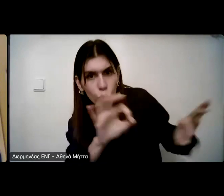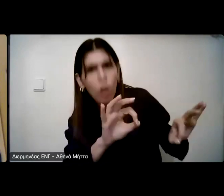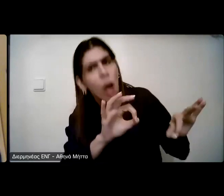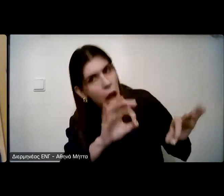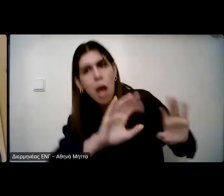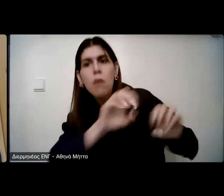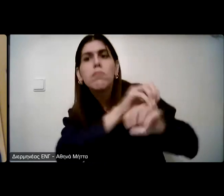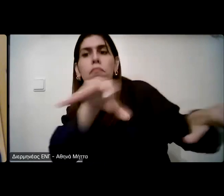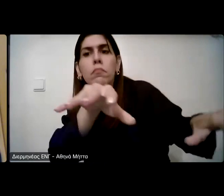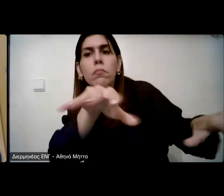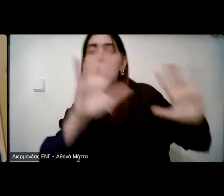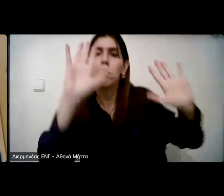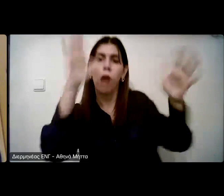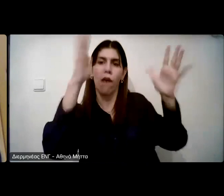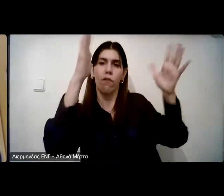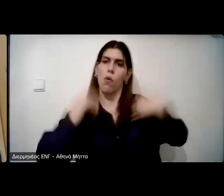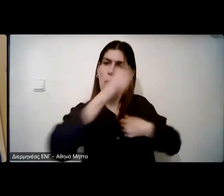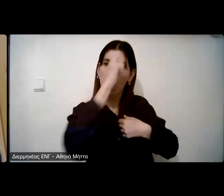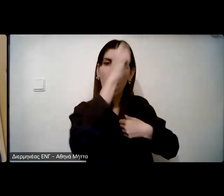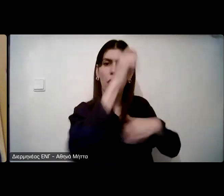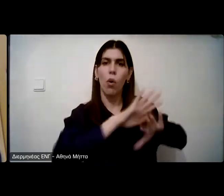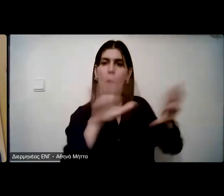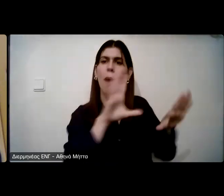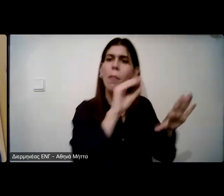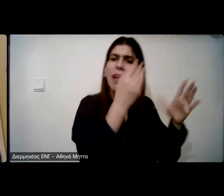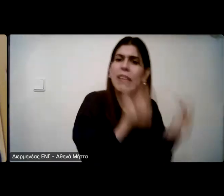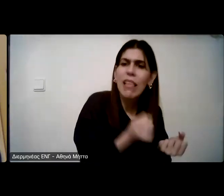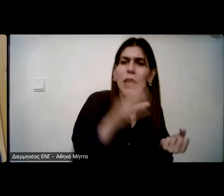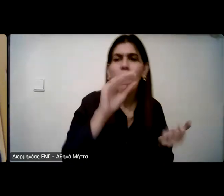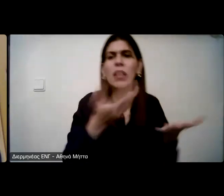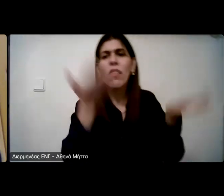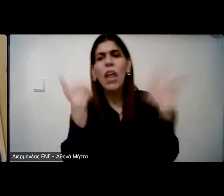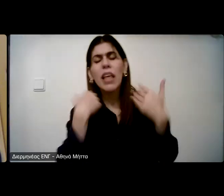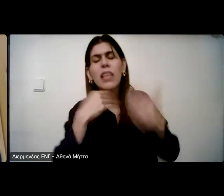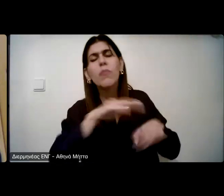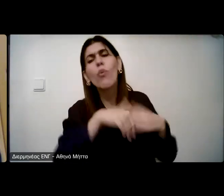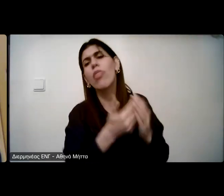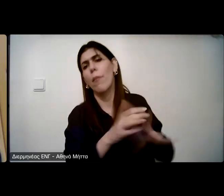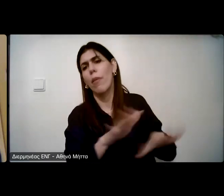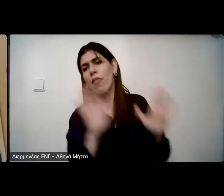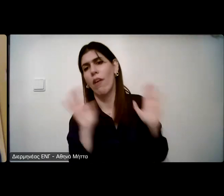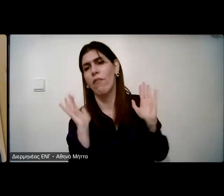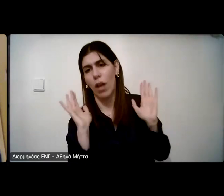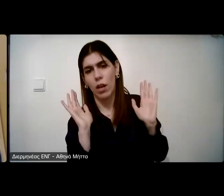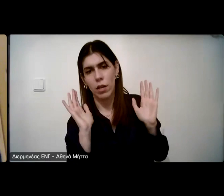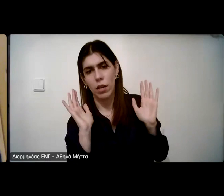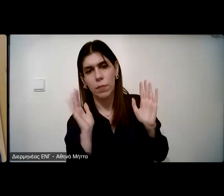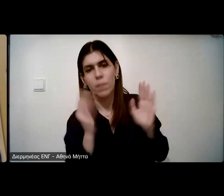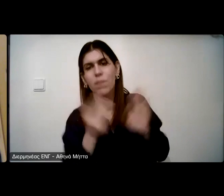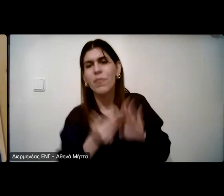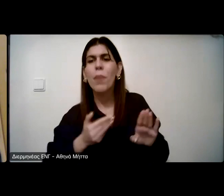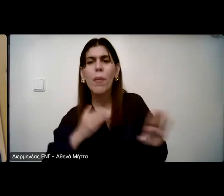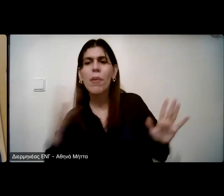επιβάλλετε, μπράβο σας, πάρα πολύ καλό θα κάνετε. Έτσι, επομένως δεν είναι. Και κάτι που υπόθηκε προηγουμένως, δεν